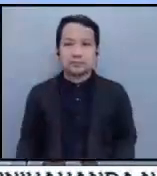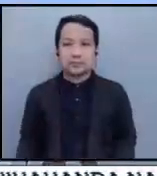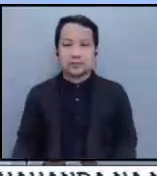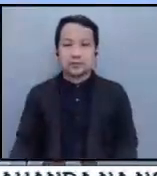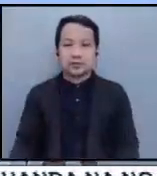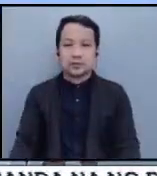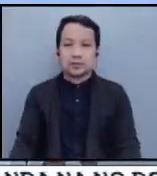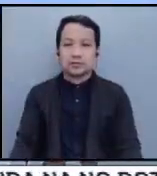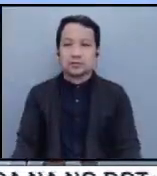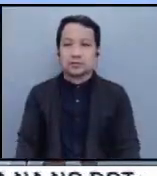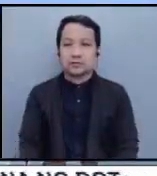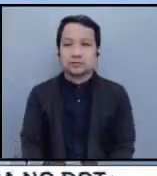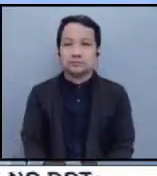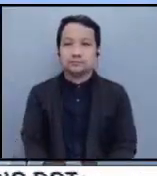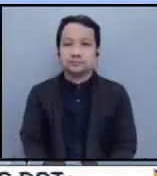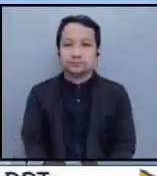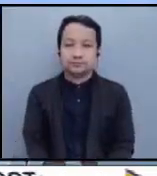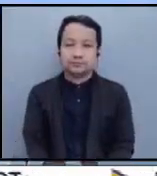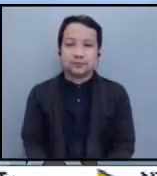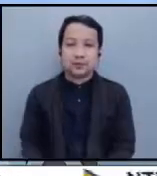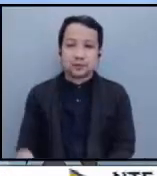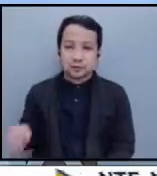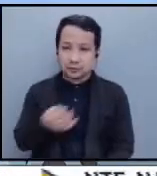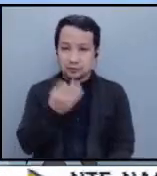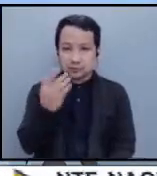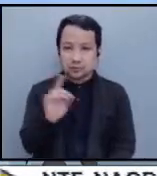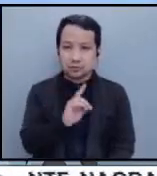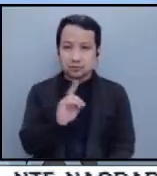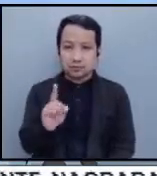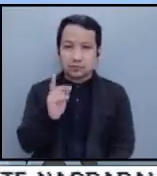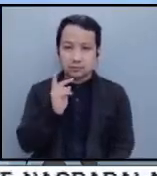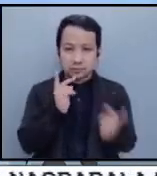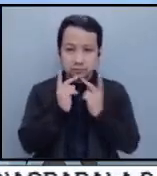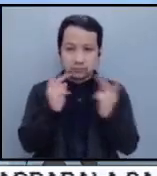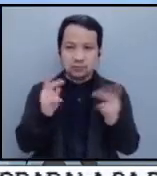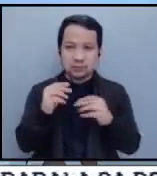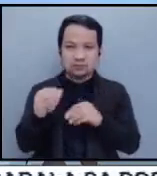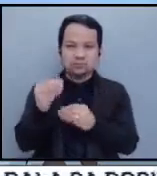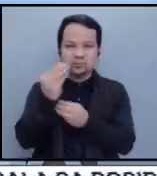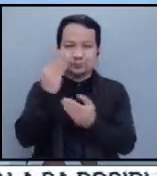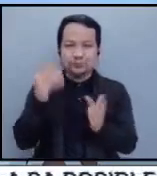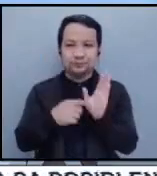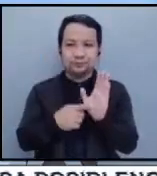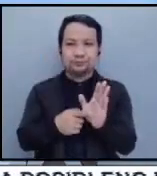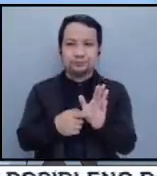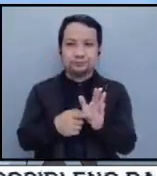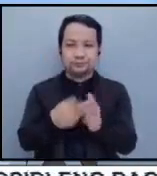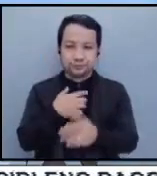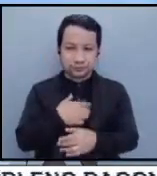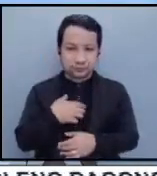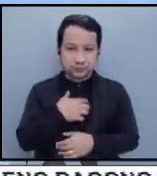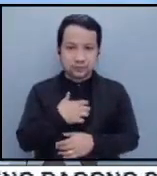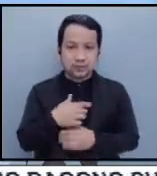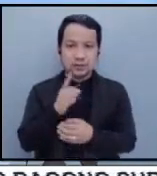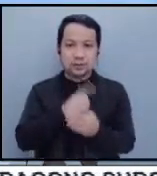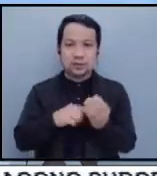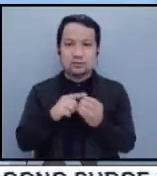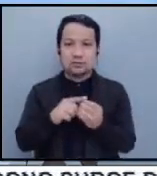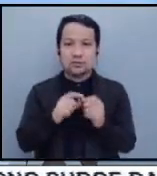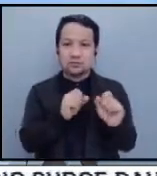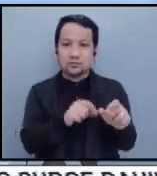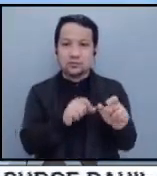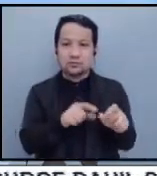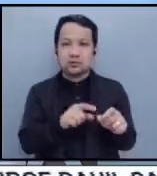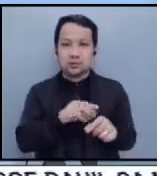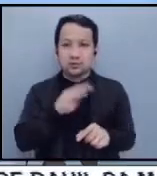Hindi napigilan ng mga nagtitinda sa Divisoria Public Market na iparating ang kanilang reklamo hinggil sa pagkakabenta ng Manila